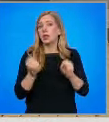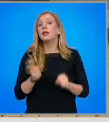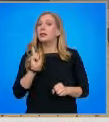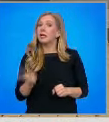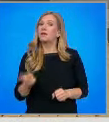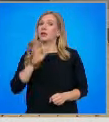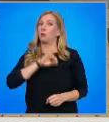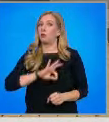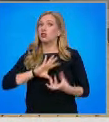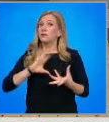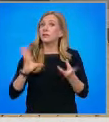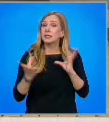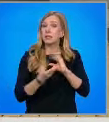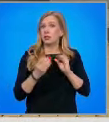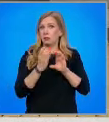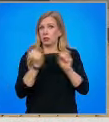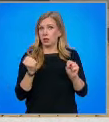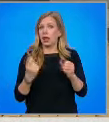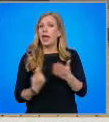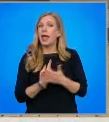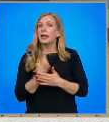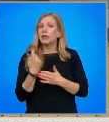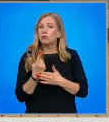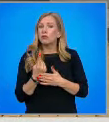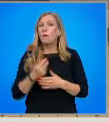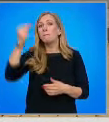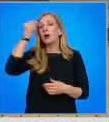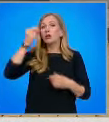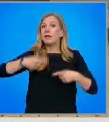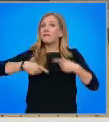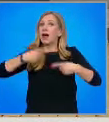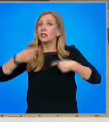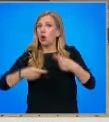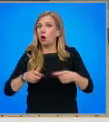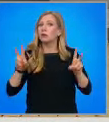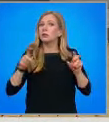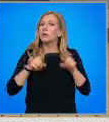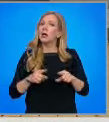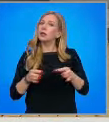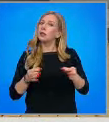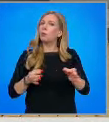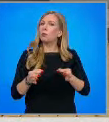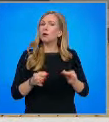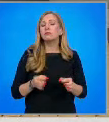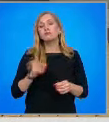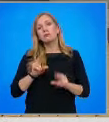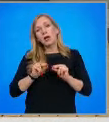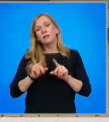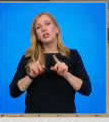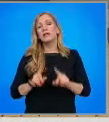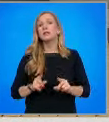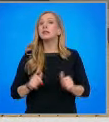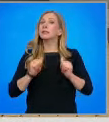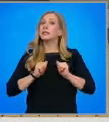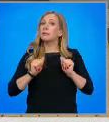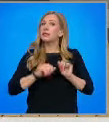получат покани. Единствено от Български възход бяха изключително дипломатични. Тяхната позиция, че всъщност трябва да се спази